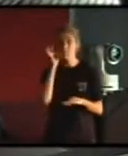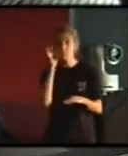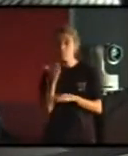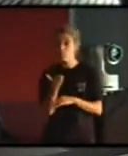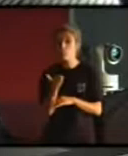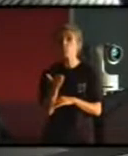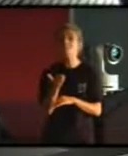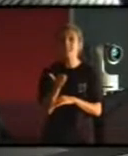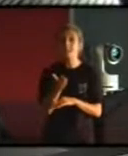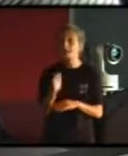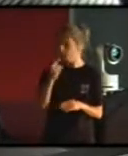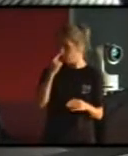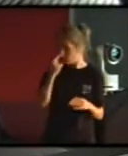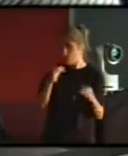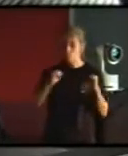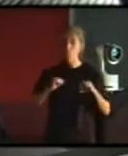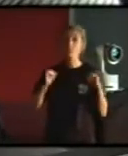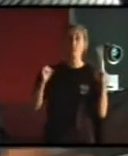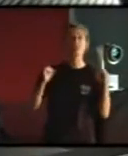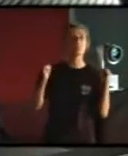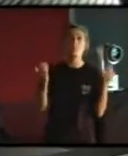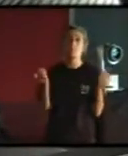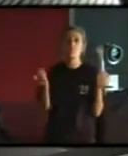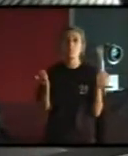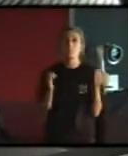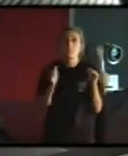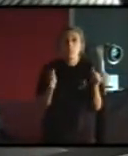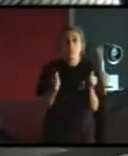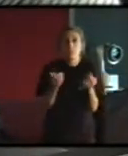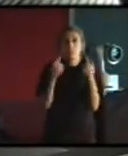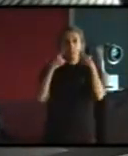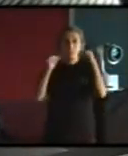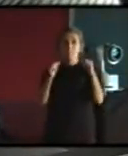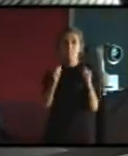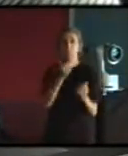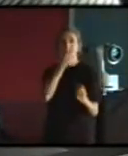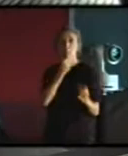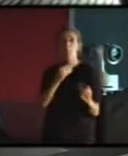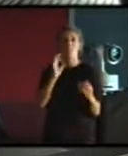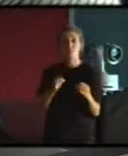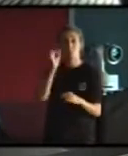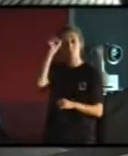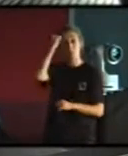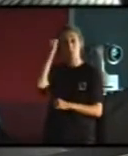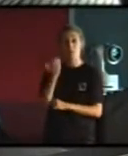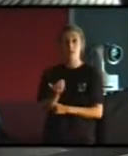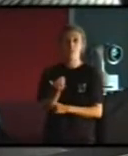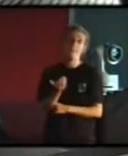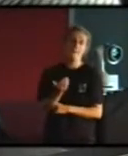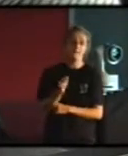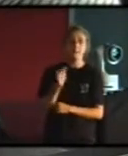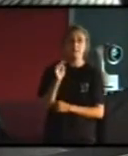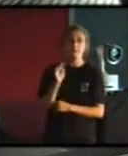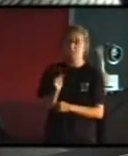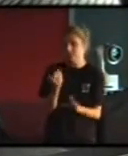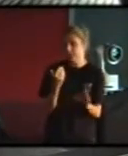Paris. Et après, tout le monde était là. Alors, ils étaient tous déjà, toujours pour. Tandis qu'à Berlin, le temps est court. Donc, on